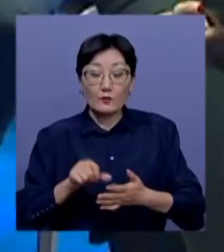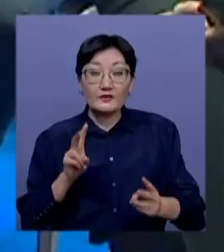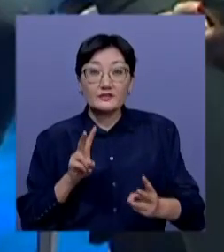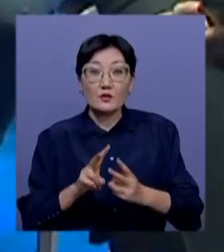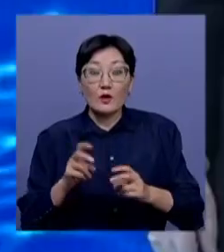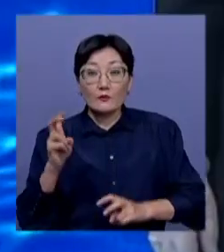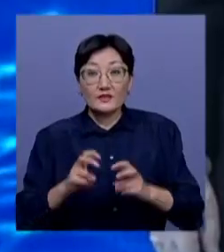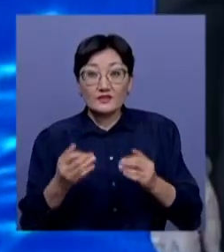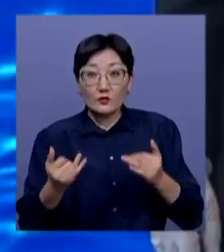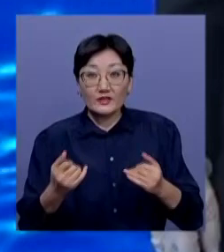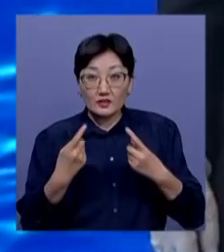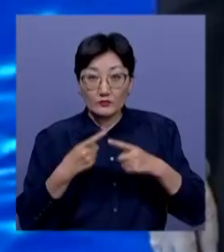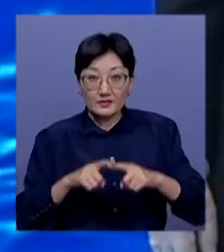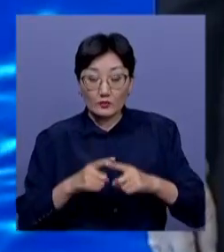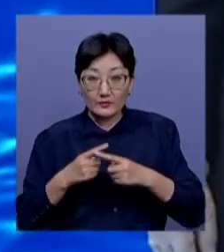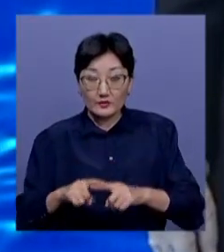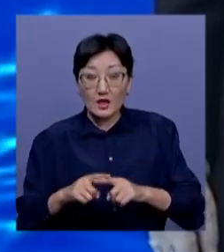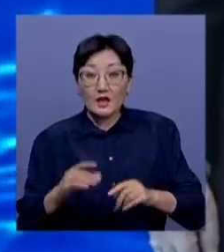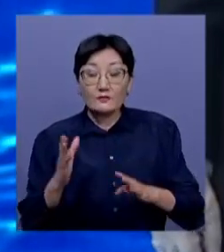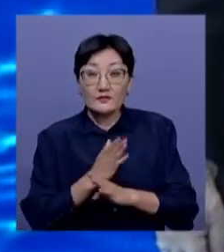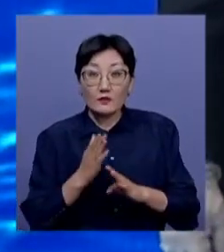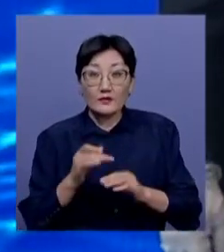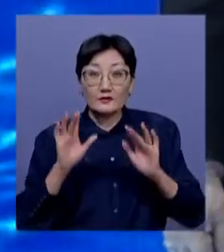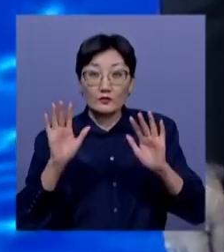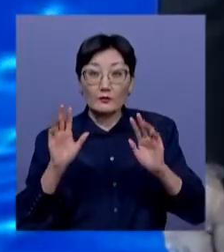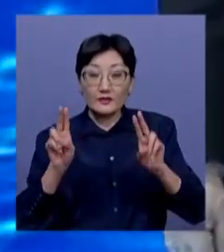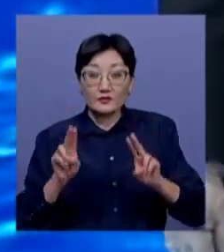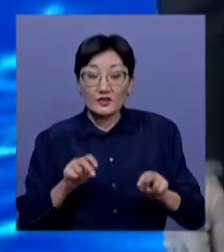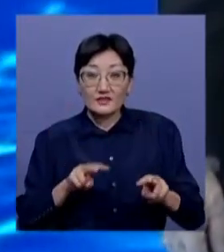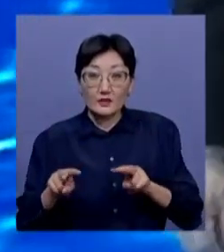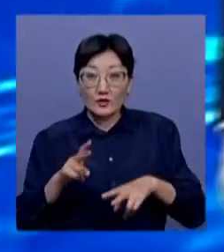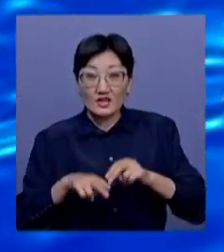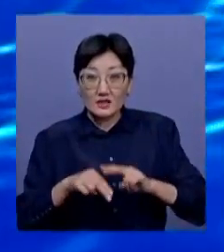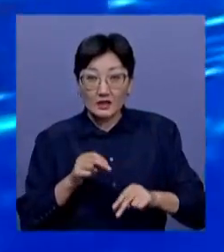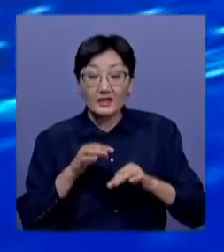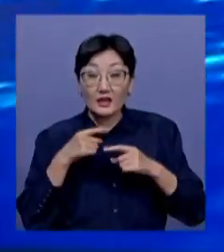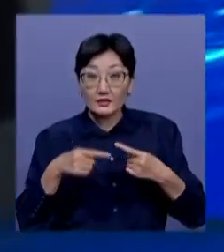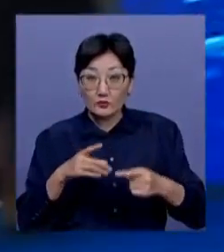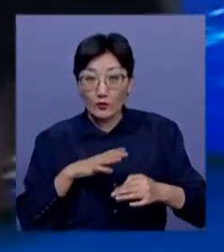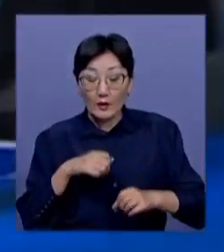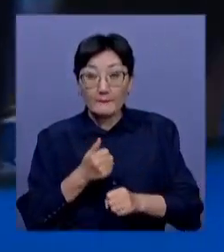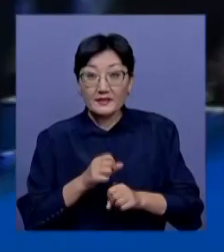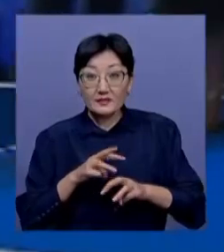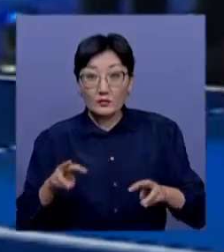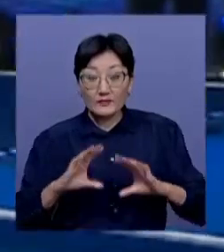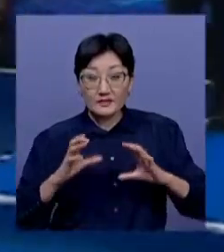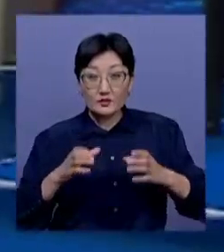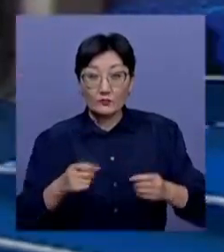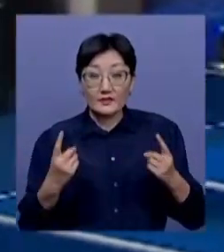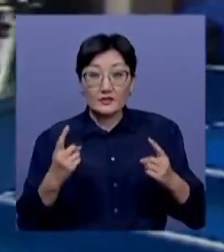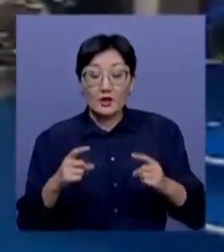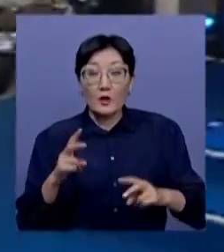Кездесуде зауыттың заманауи технологиялар мен экологиялық талаптарды сақтай отырып салынғаны айтылды. Сондай-ақ премьер-министр әлемдік